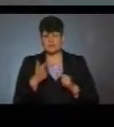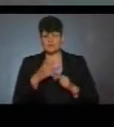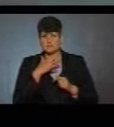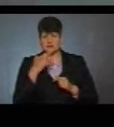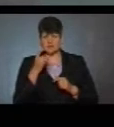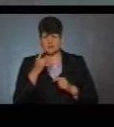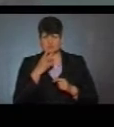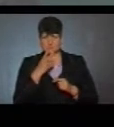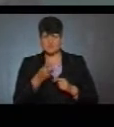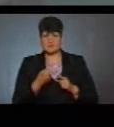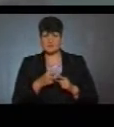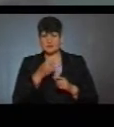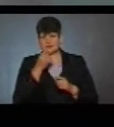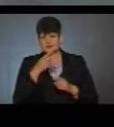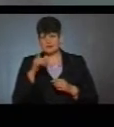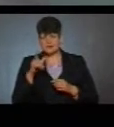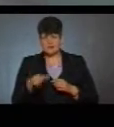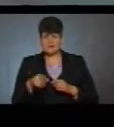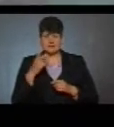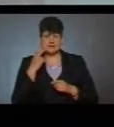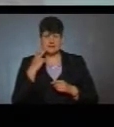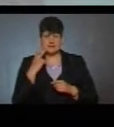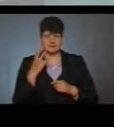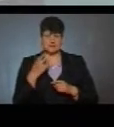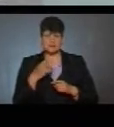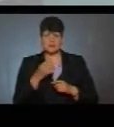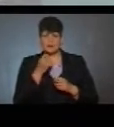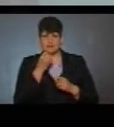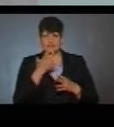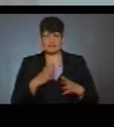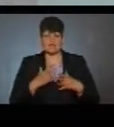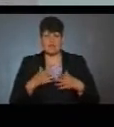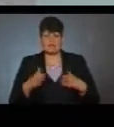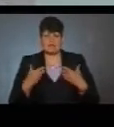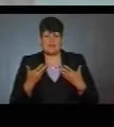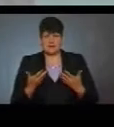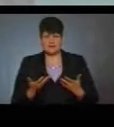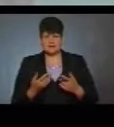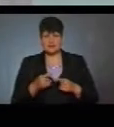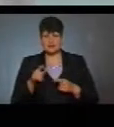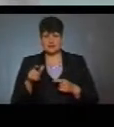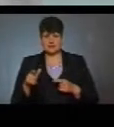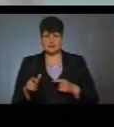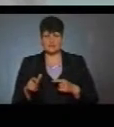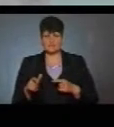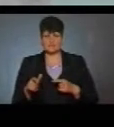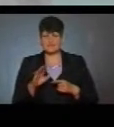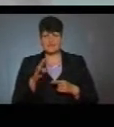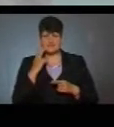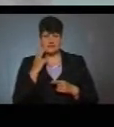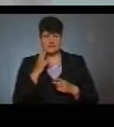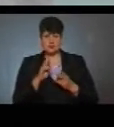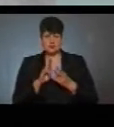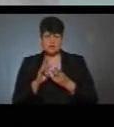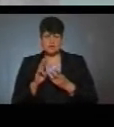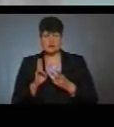такий настільки позитивна людина, від неї завжди йде просто позитивна енергія. І таких людей не завжди зустрінеш, які